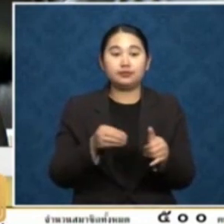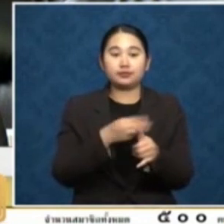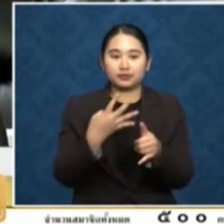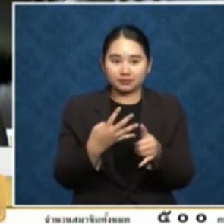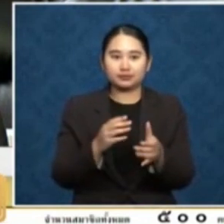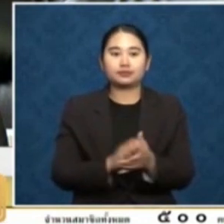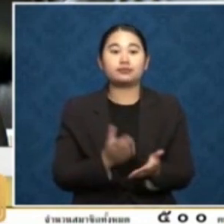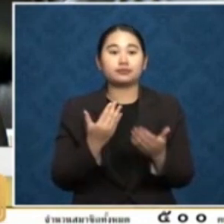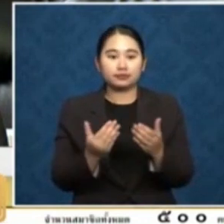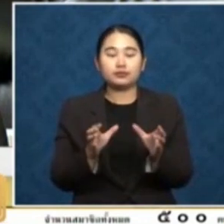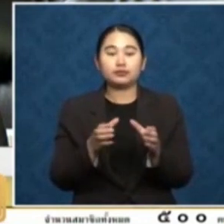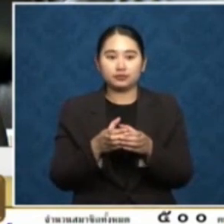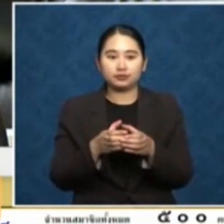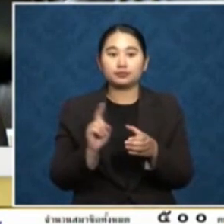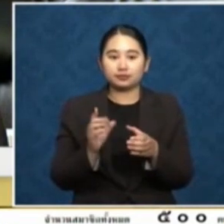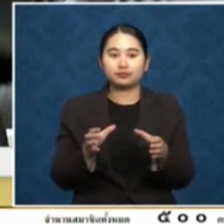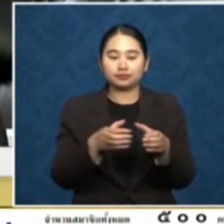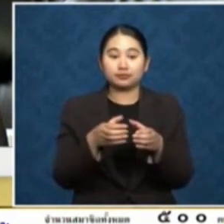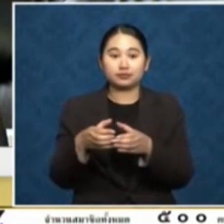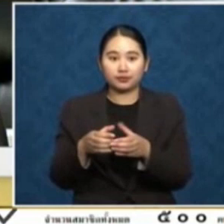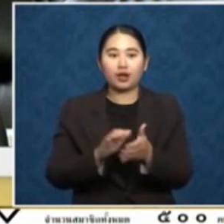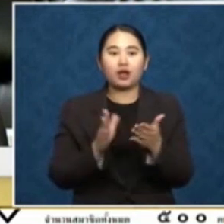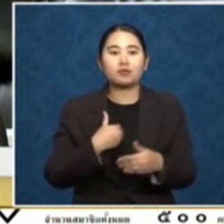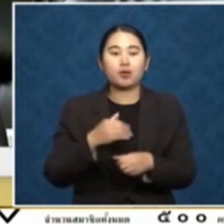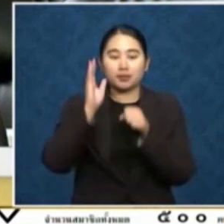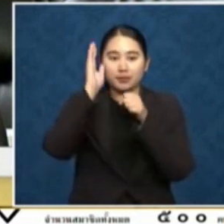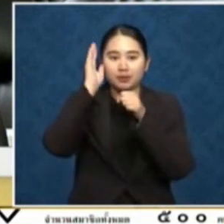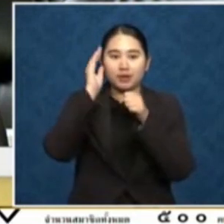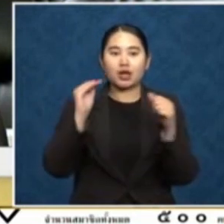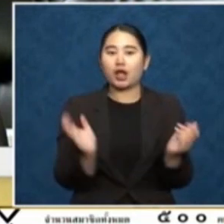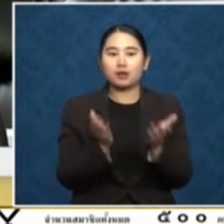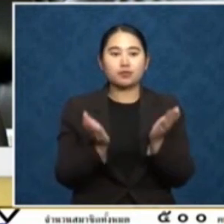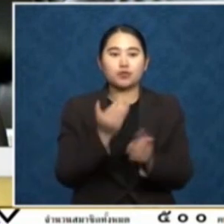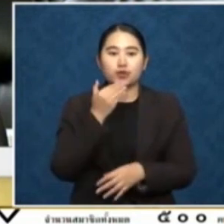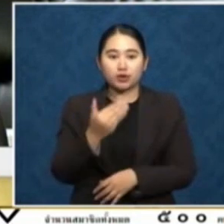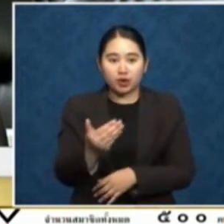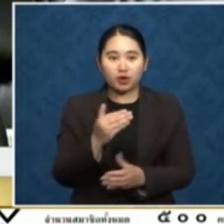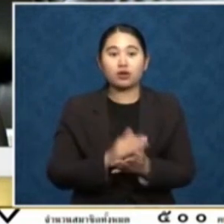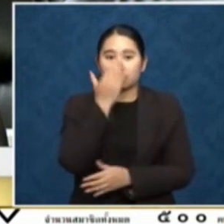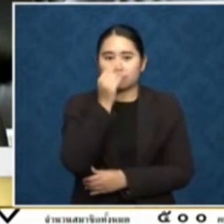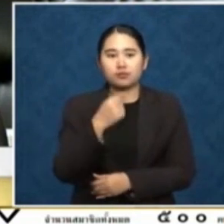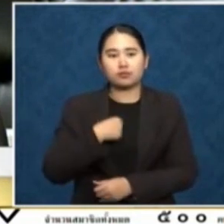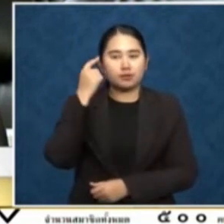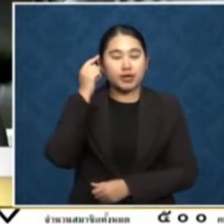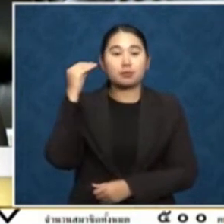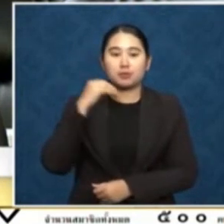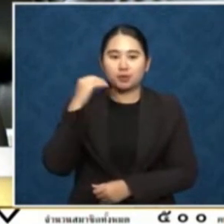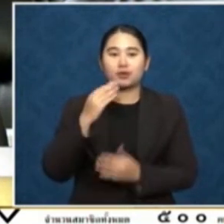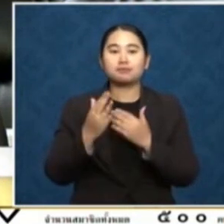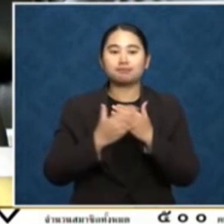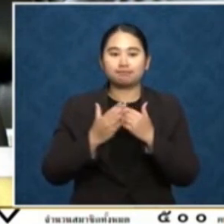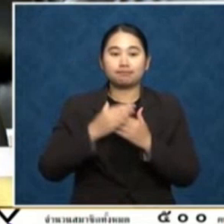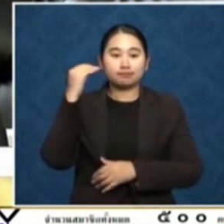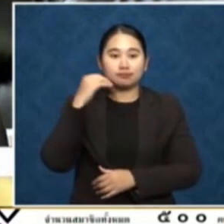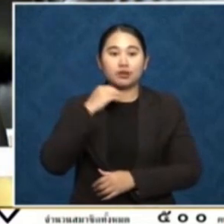ของคนสองเพศและเพศเดียวกันและกับผมก็ได้อภิปรายสนับสนุนเรื่องนี้มาโดยตลอดเพราะกับผ